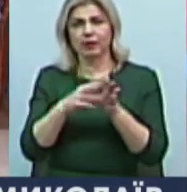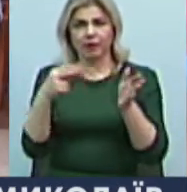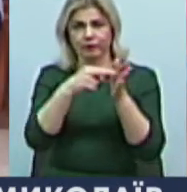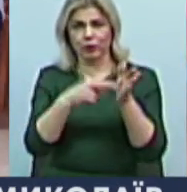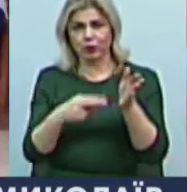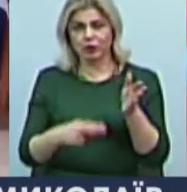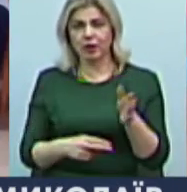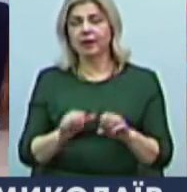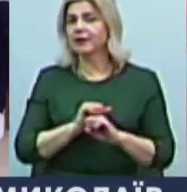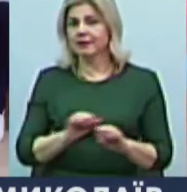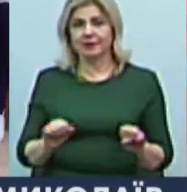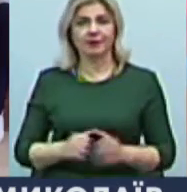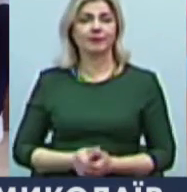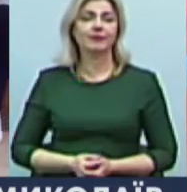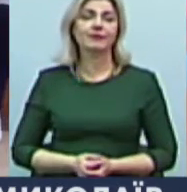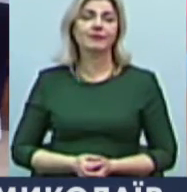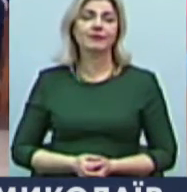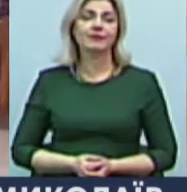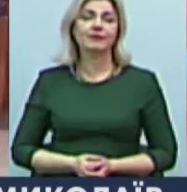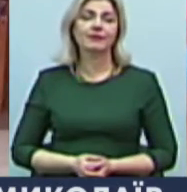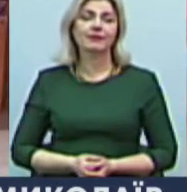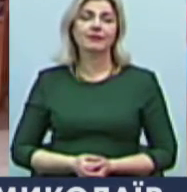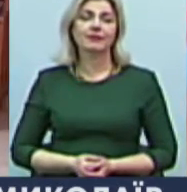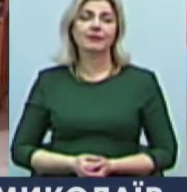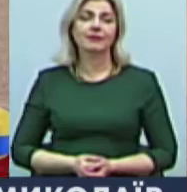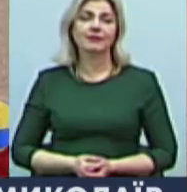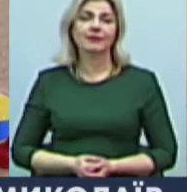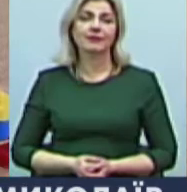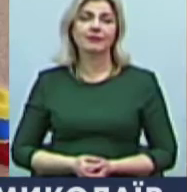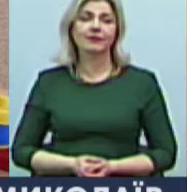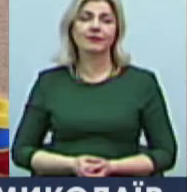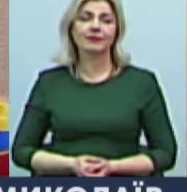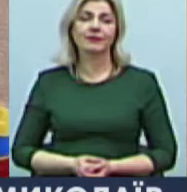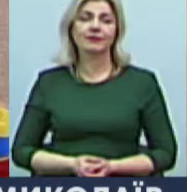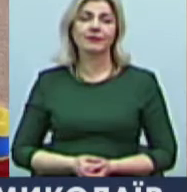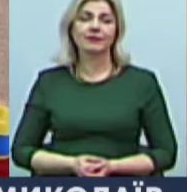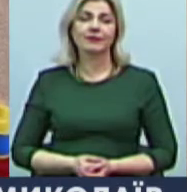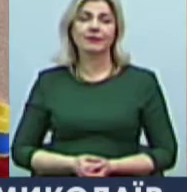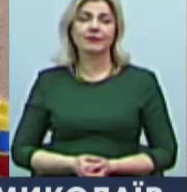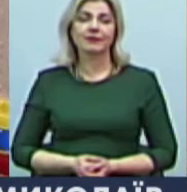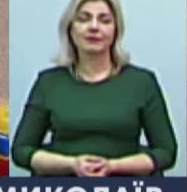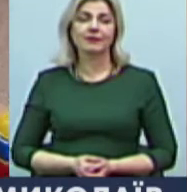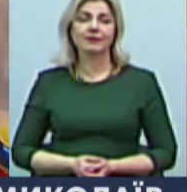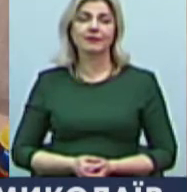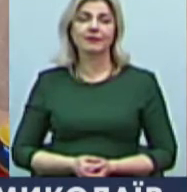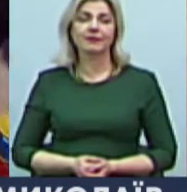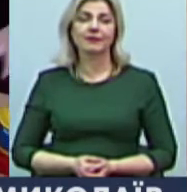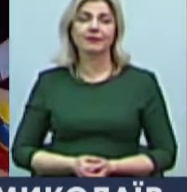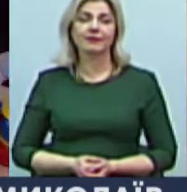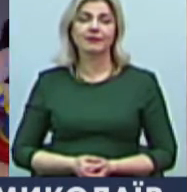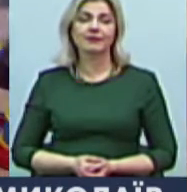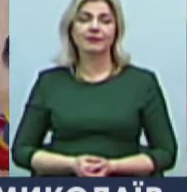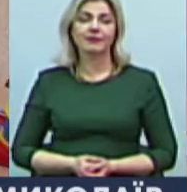Нет. А мультики по телевизору можно не смотреть? Да. Почитай, почитай. Один